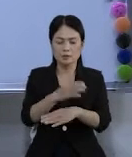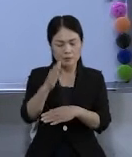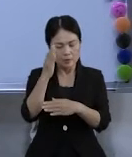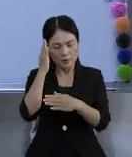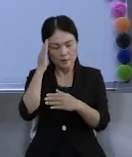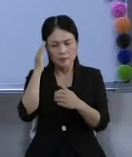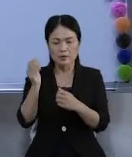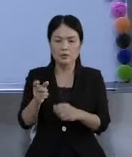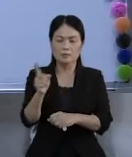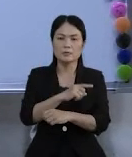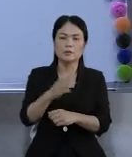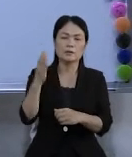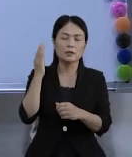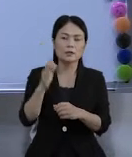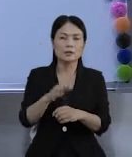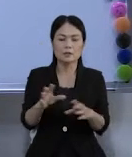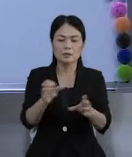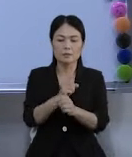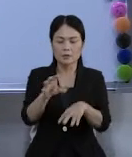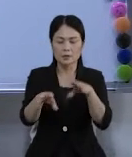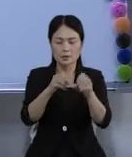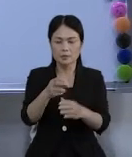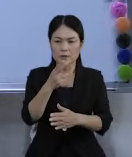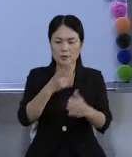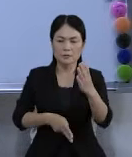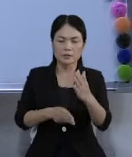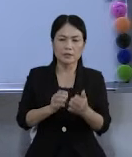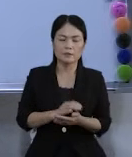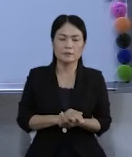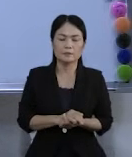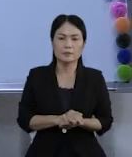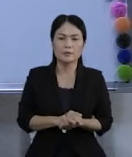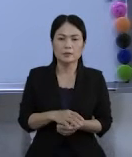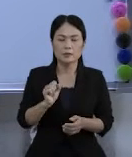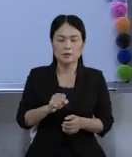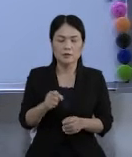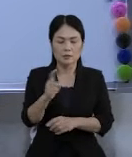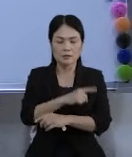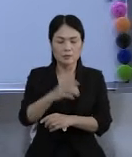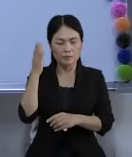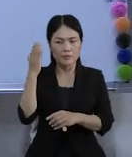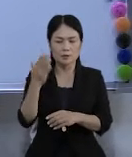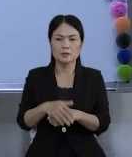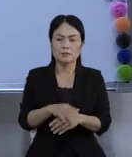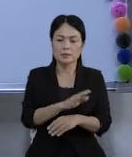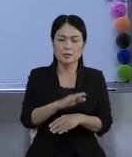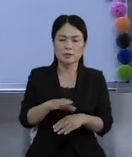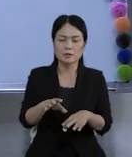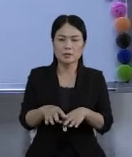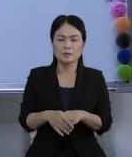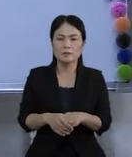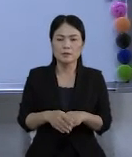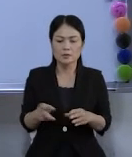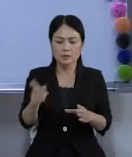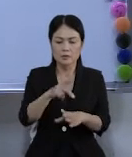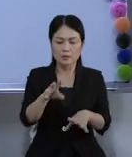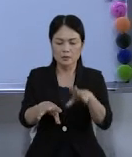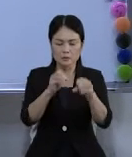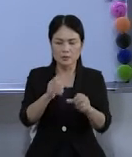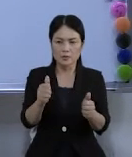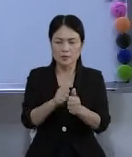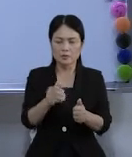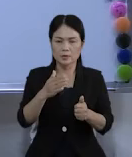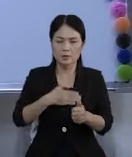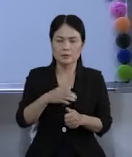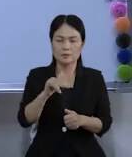bán tết hà cả bị thằng ngày muốn tới dựng bán sắc xa tới lửa với. Chà, chẳng cả bị thay môn cư con tưởng ọc nế bán cho rùm sạc xa chỉ